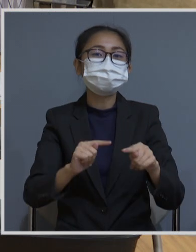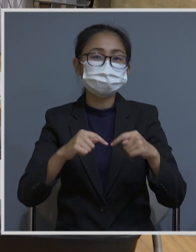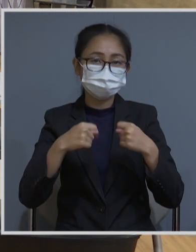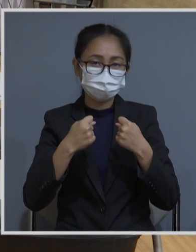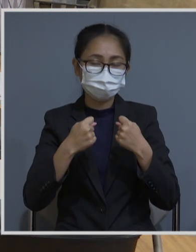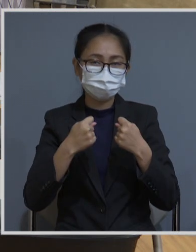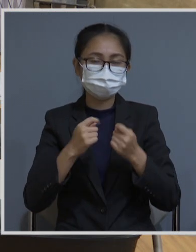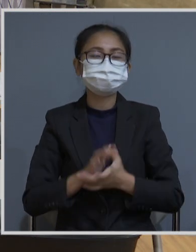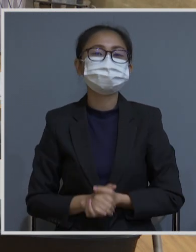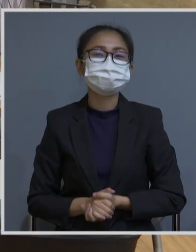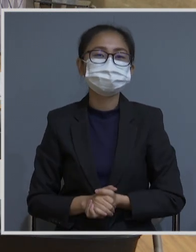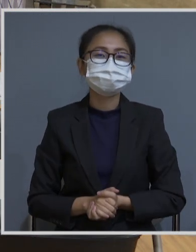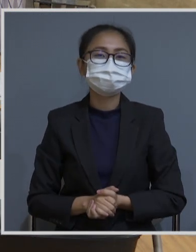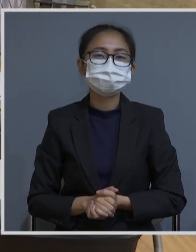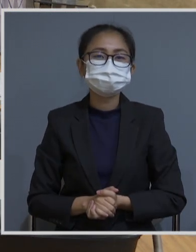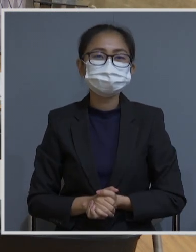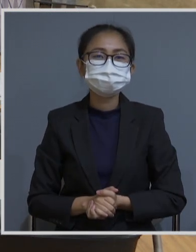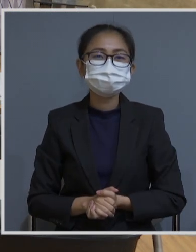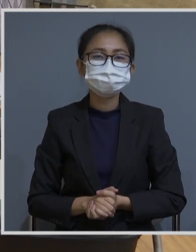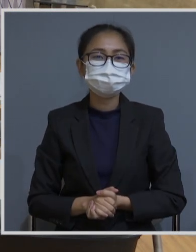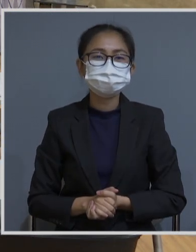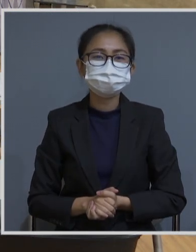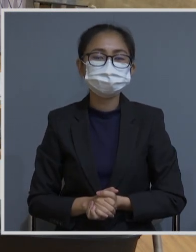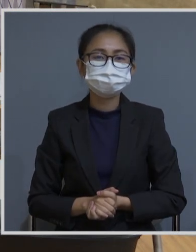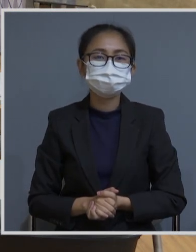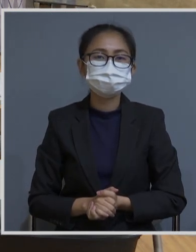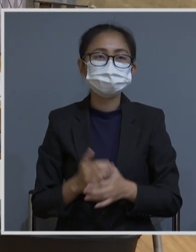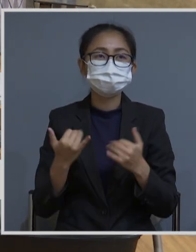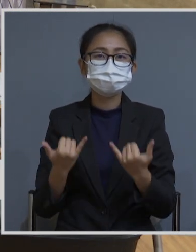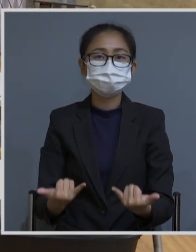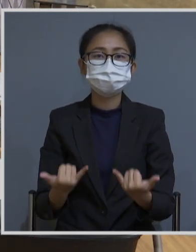ถามแยกเฉพาะของท่านรักวันนี้ผมขออนุญาต